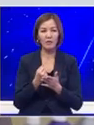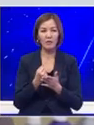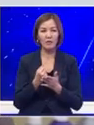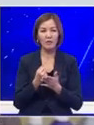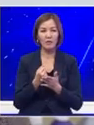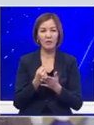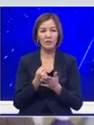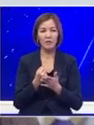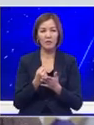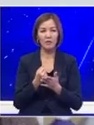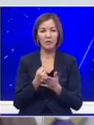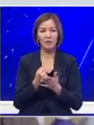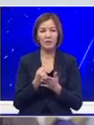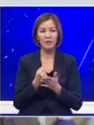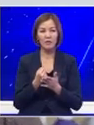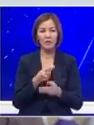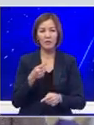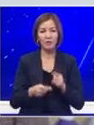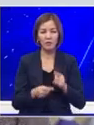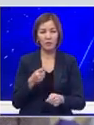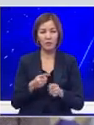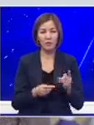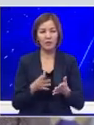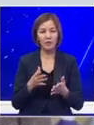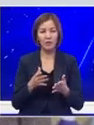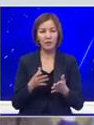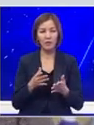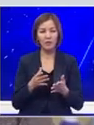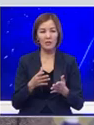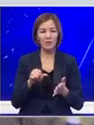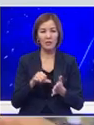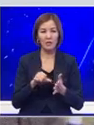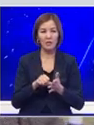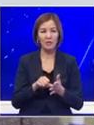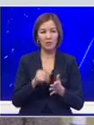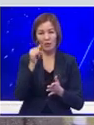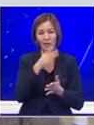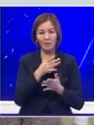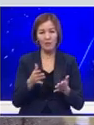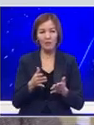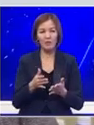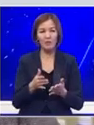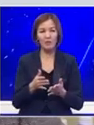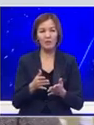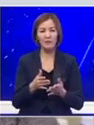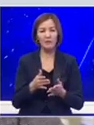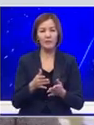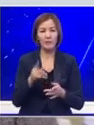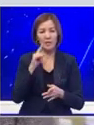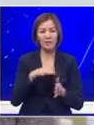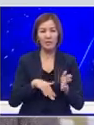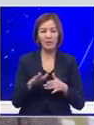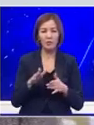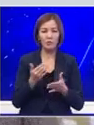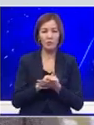ұшқын беруға я тұншықтырып тастап, конкуренцияға шыдамды болмауы мүмкін. Сондықтан осы кезеңді біз жақсы елімізге, жерімізге